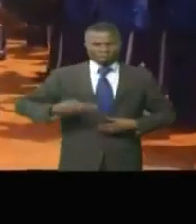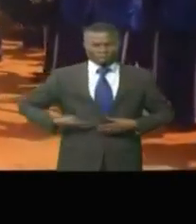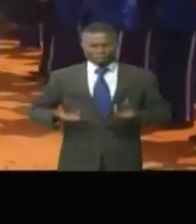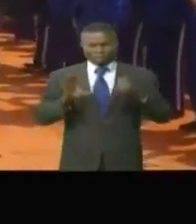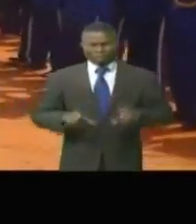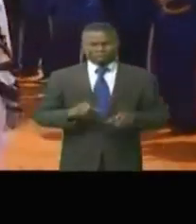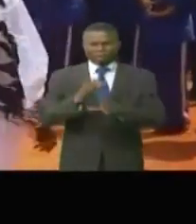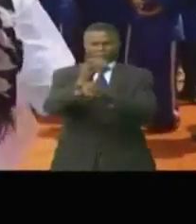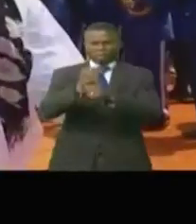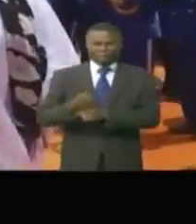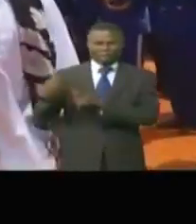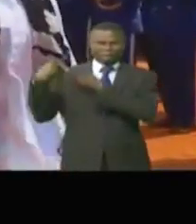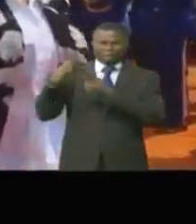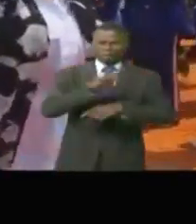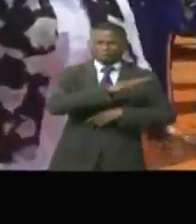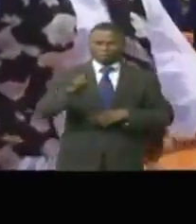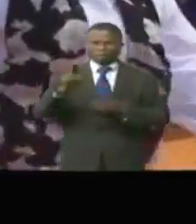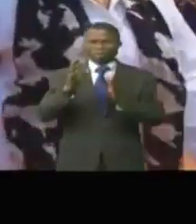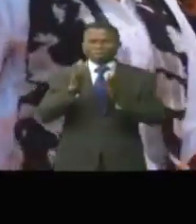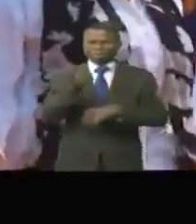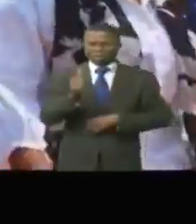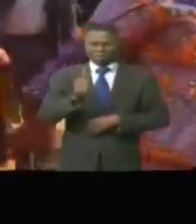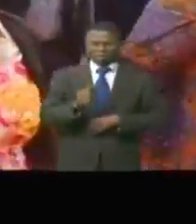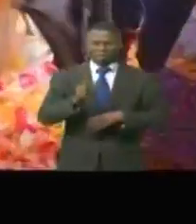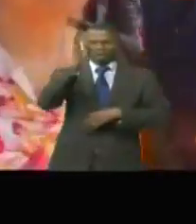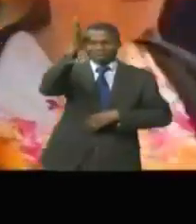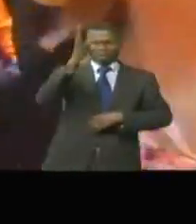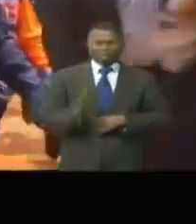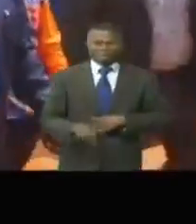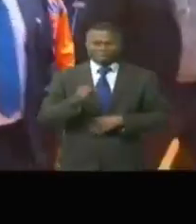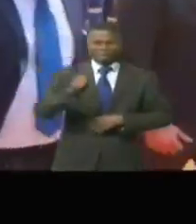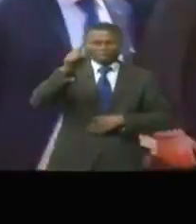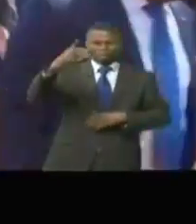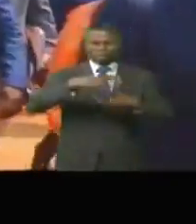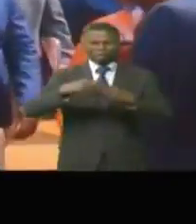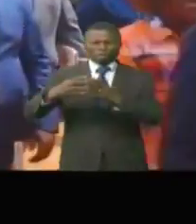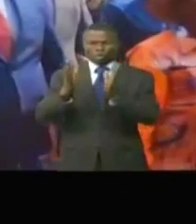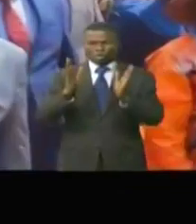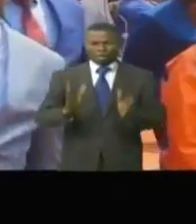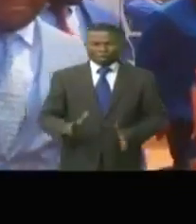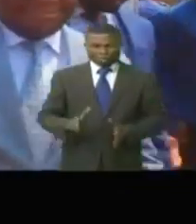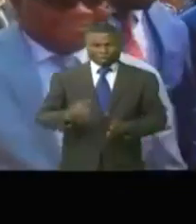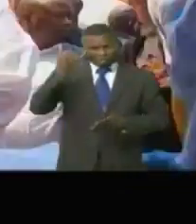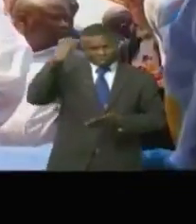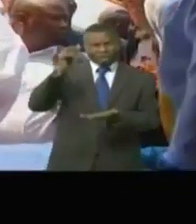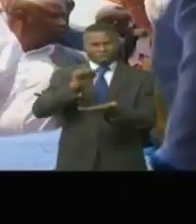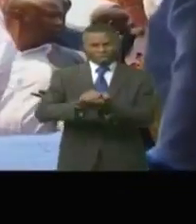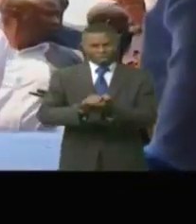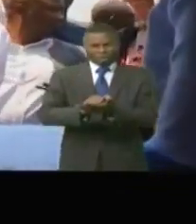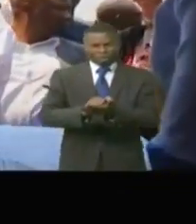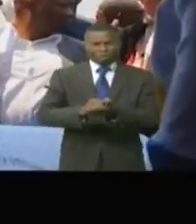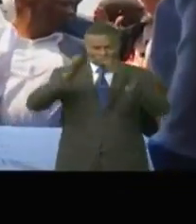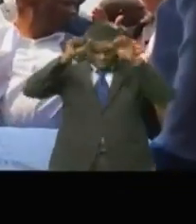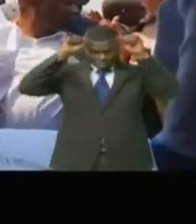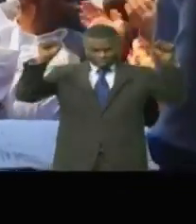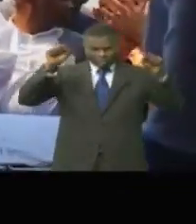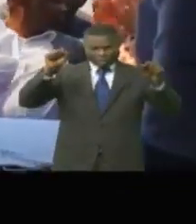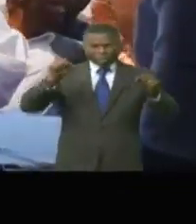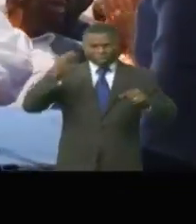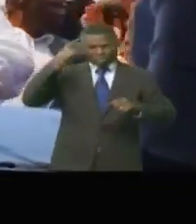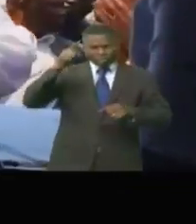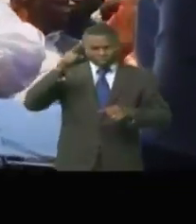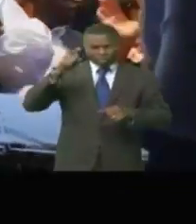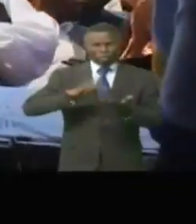depuis 2010 576 millions de dollars américains de cette initiative présidentielle pour